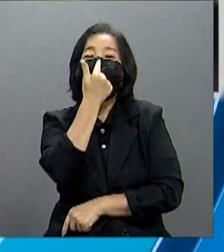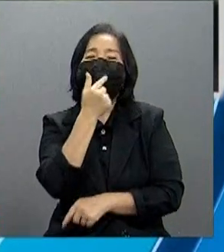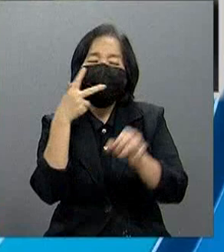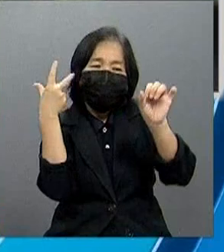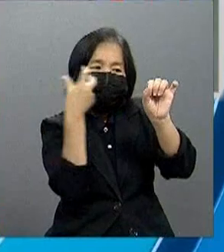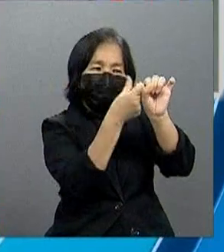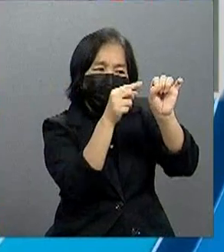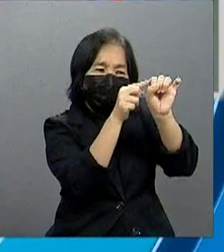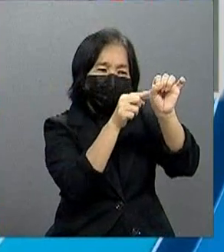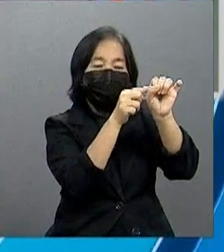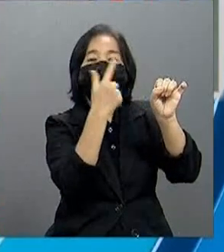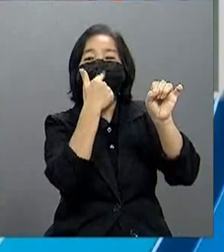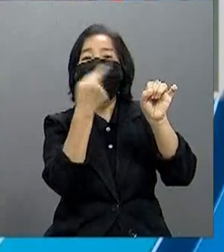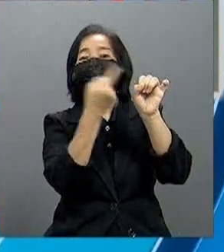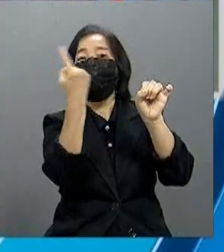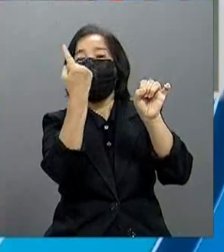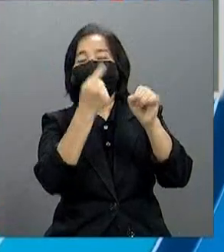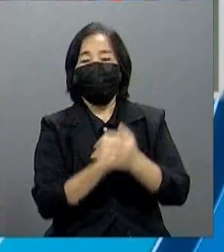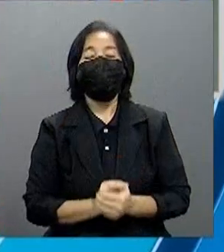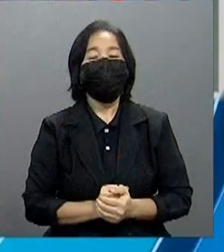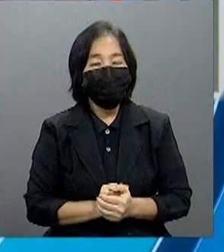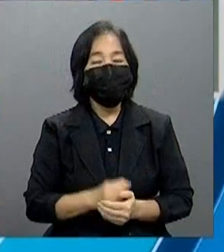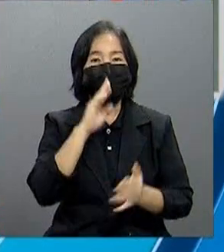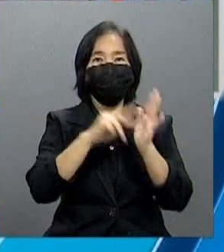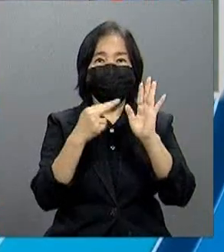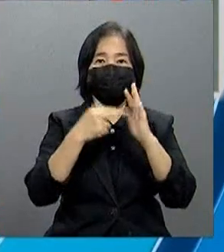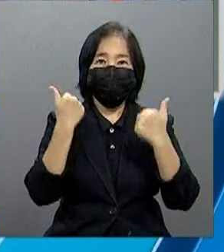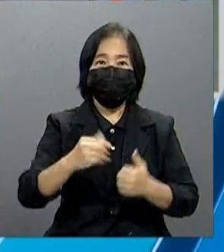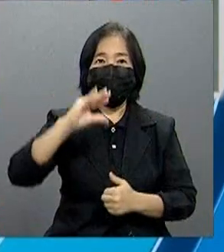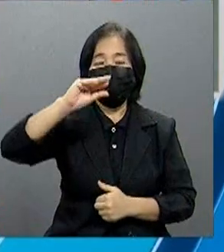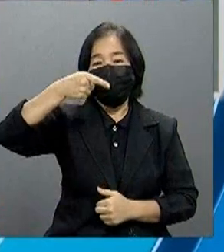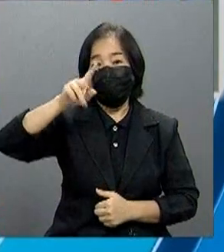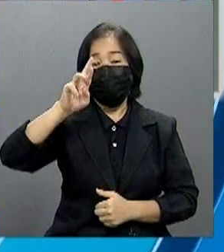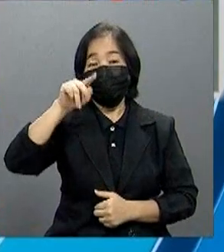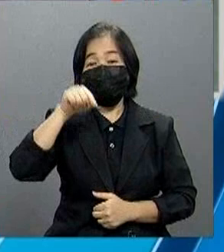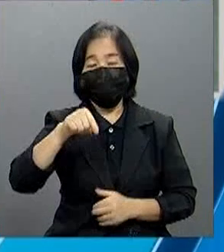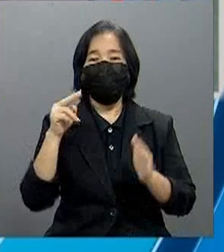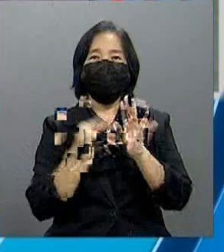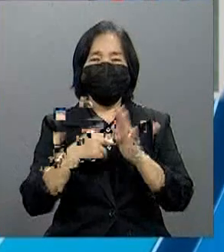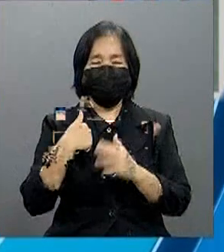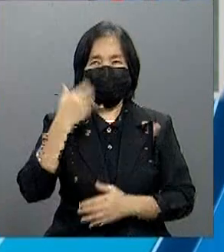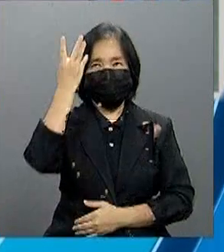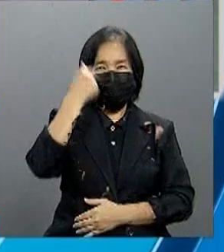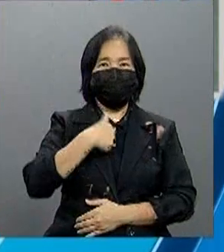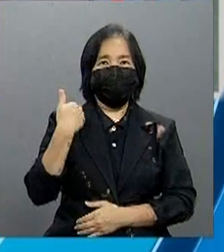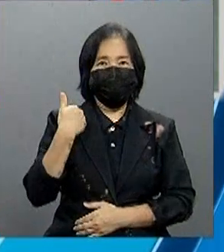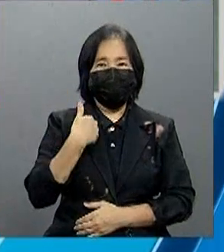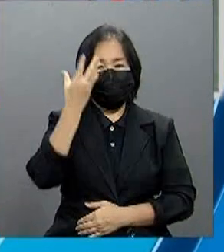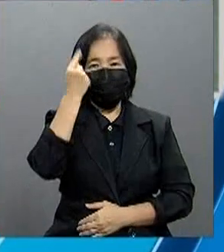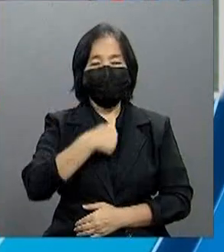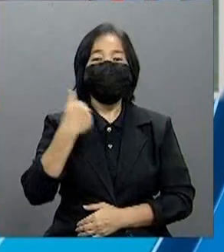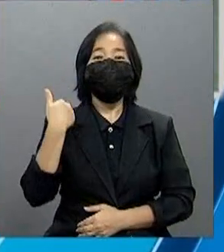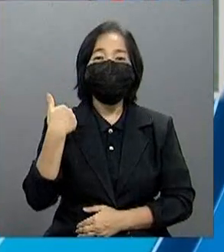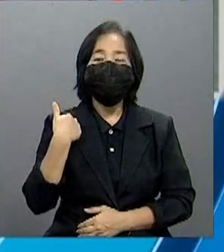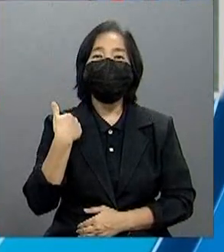นกครับแล้วถ้าเกิดพูดถึงโปรตีนซับยูนิตวัคซีนเนี่ยหลายๆคนเนี่ยบางคนผมเองเดี๋ยวก็เพิ่งมาได้ยินช่วงหลังๆปกติเราจะไวรัลเว